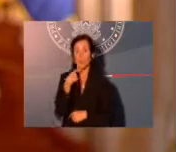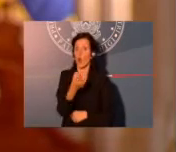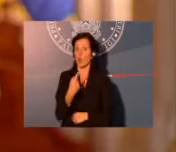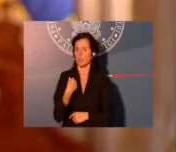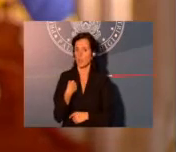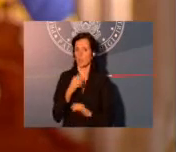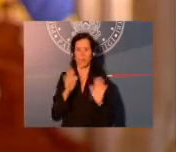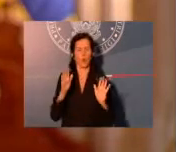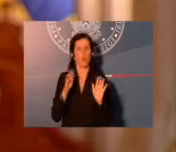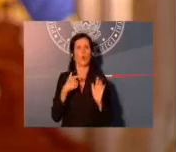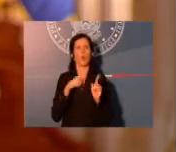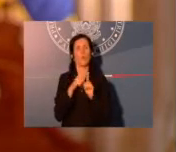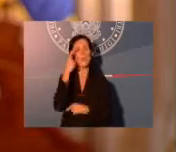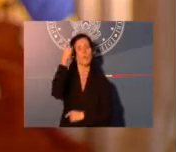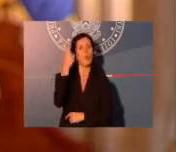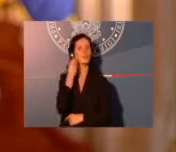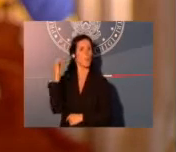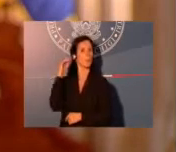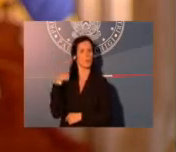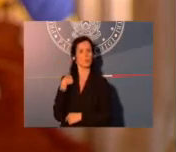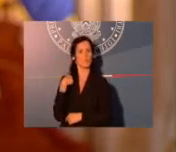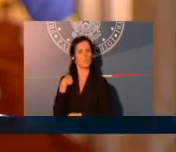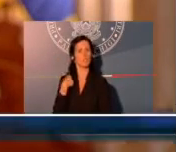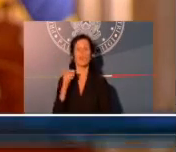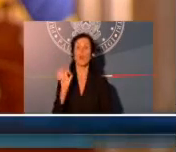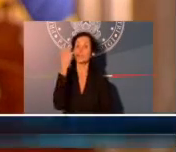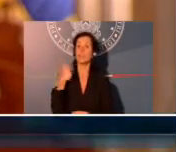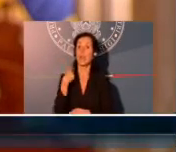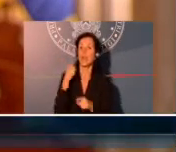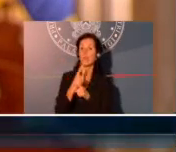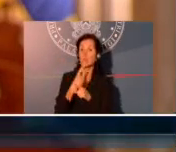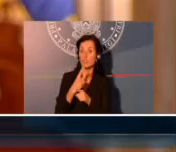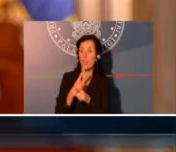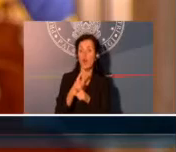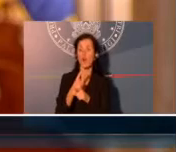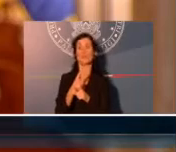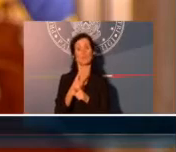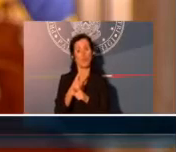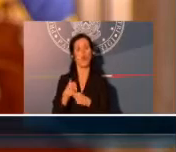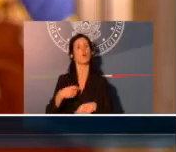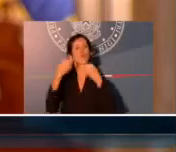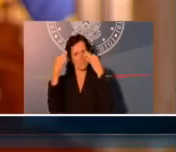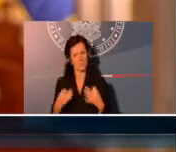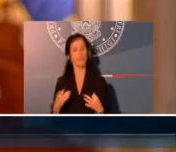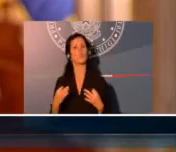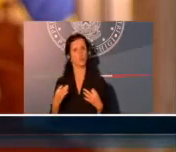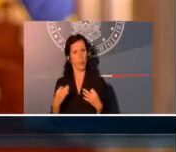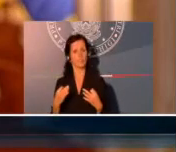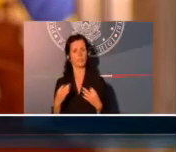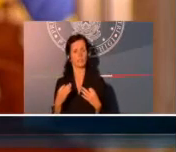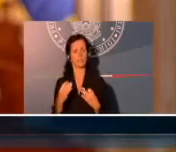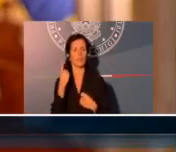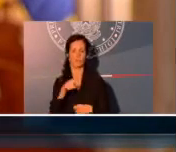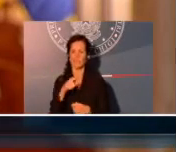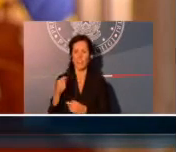meno conveniente sul piano degli interessi. Se avremo fabbisogni di cassa, sicuramente tra gli strumenti finanziari che